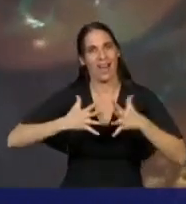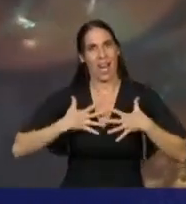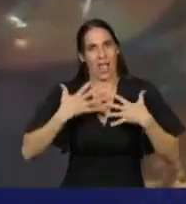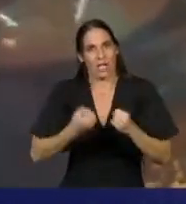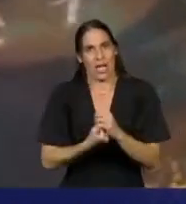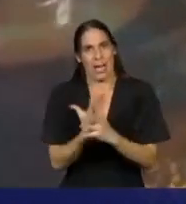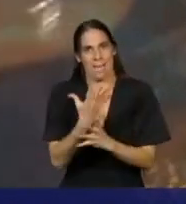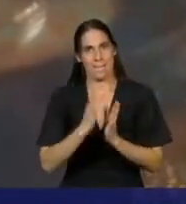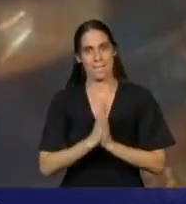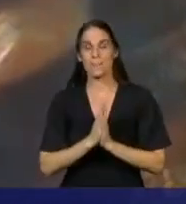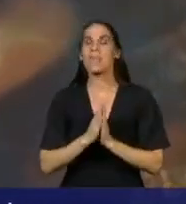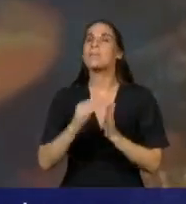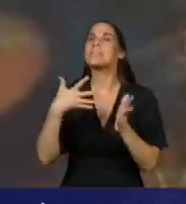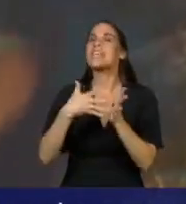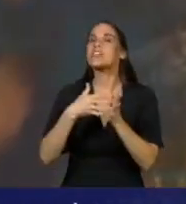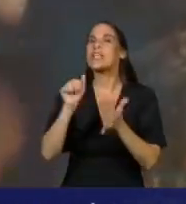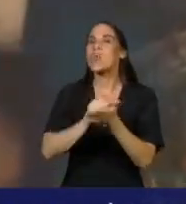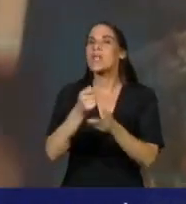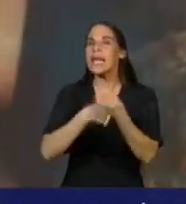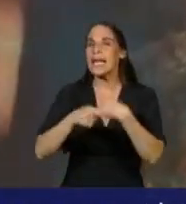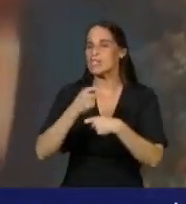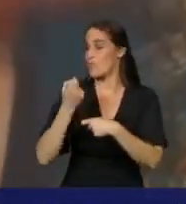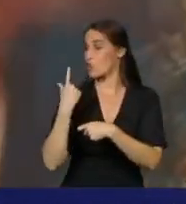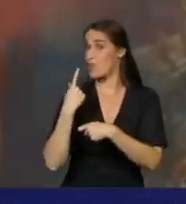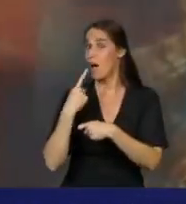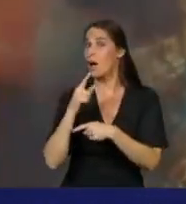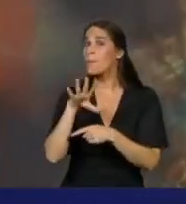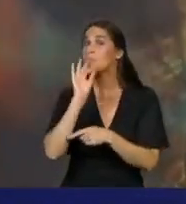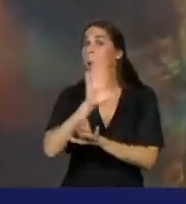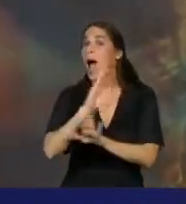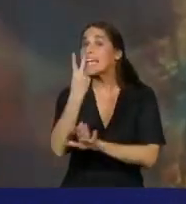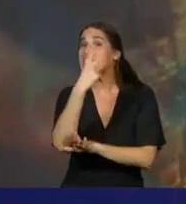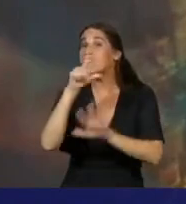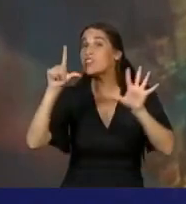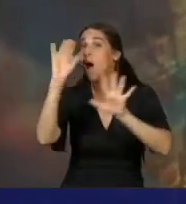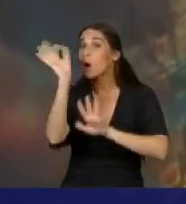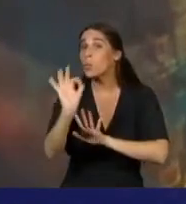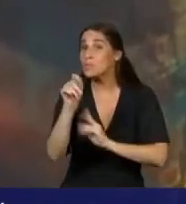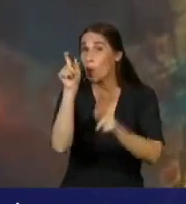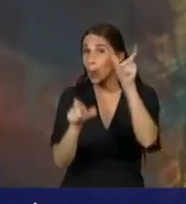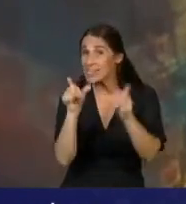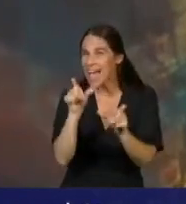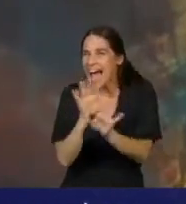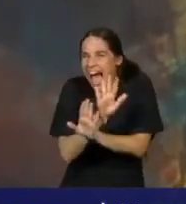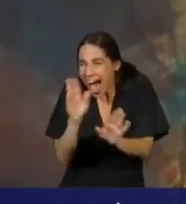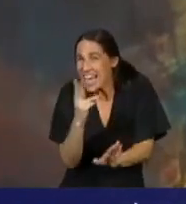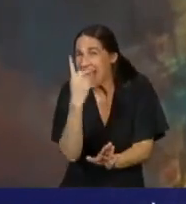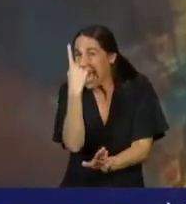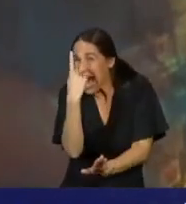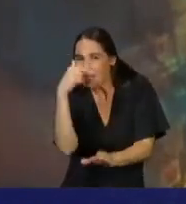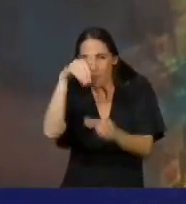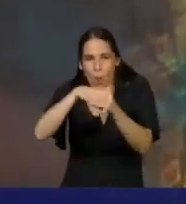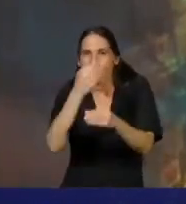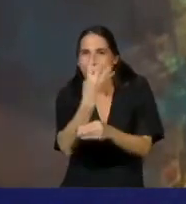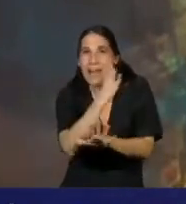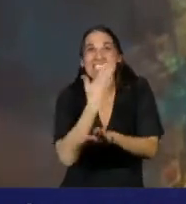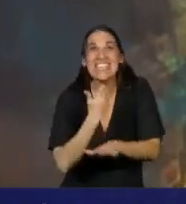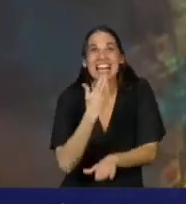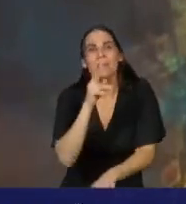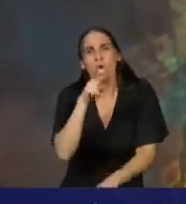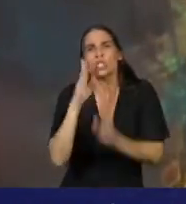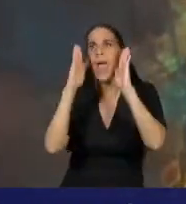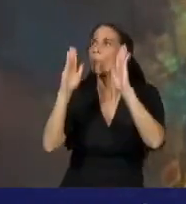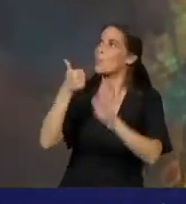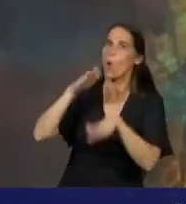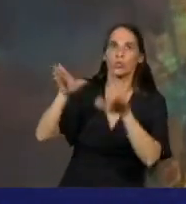של העיתון כלכליסט משבוע שעבר, נמצא שרק ל-27% מהאוכלוסייה, זאת אומרת רק לאחד מכל ארבעה ישראלים, יש עכשיו אמון